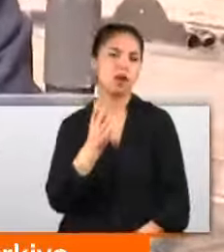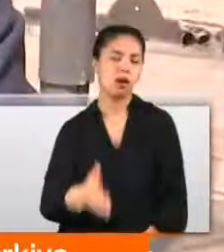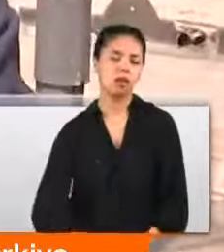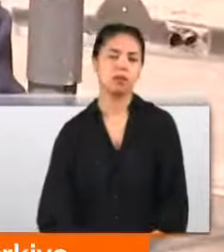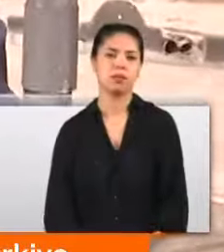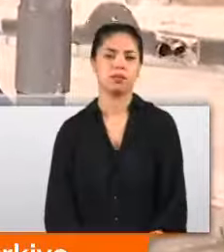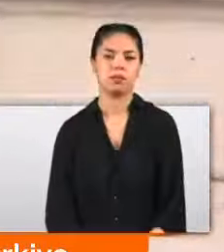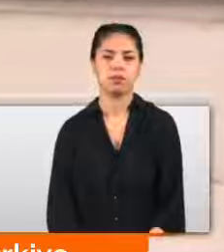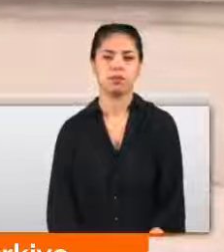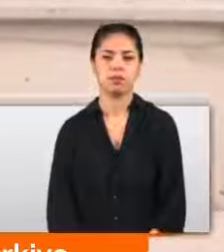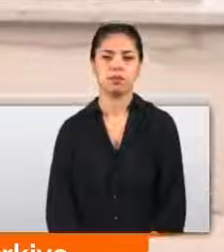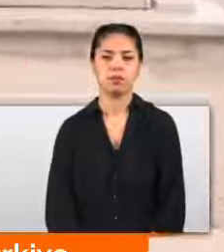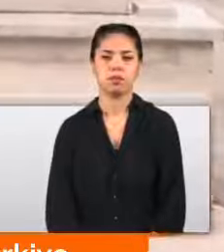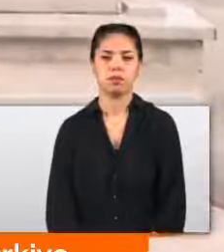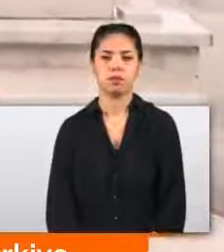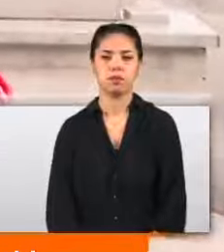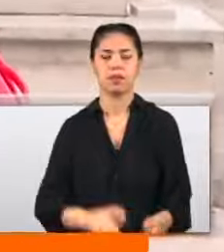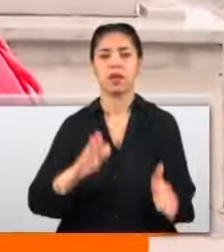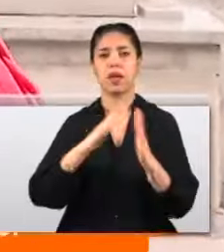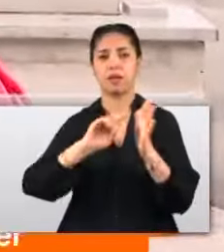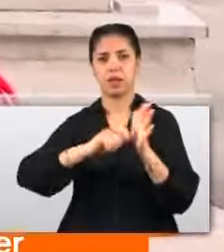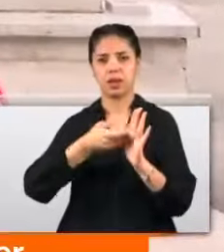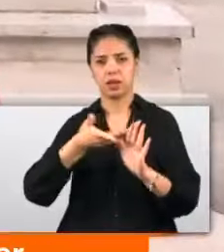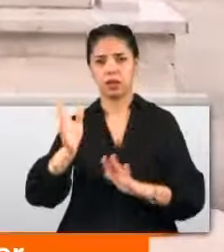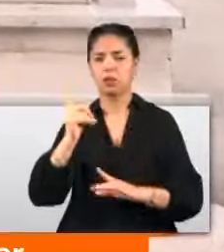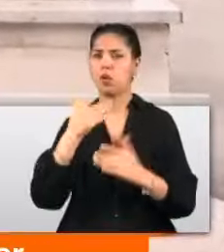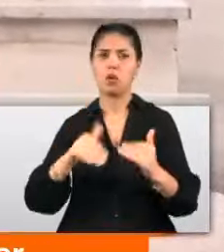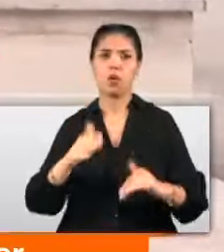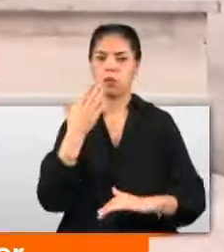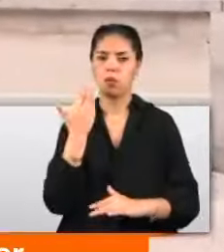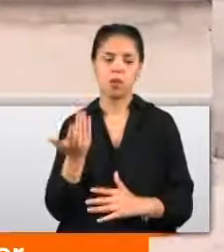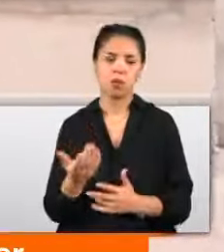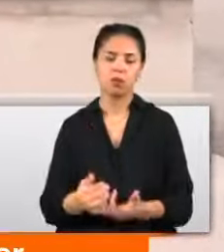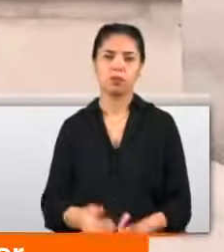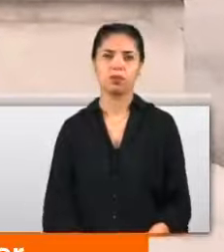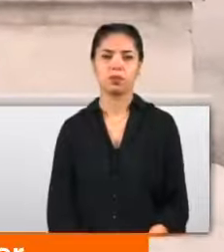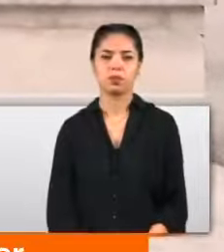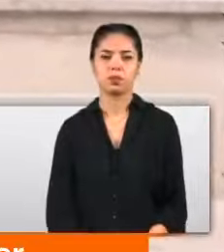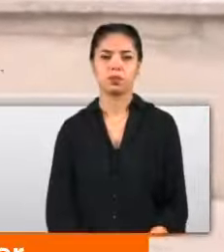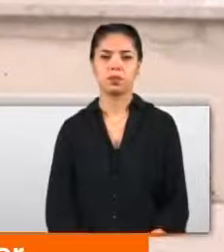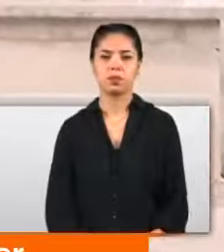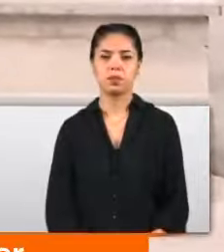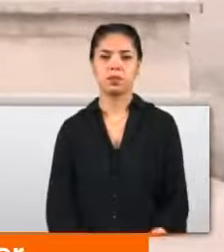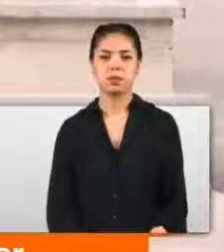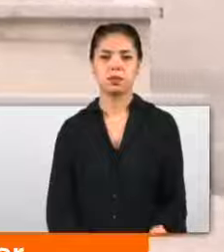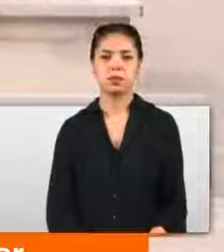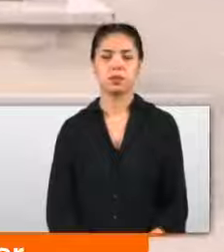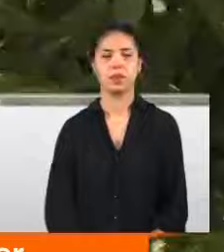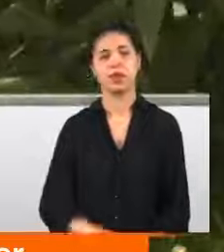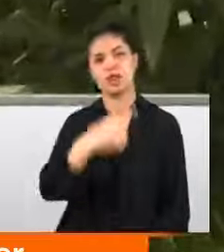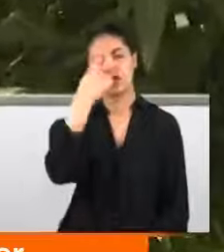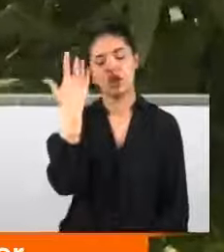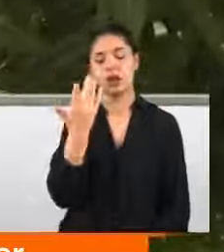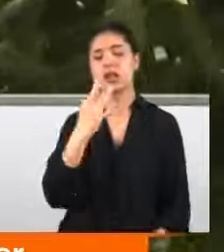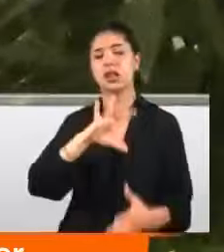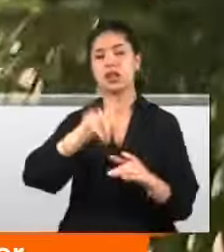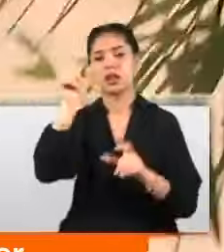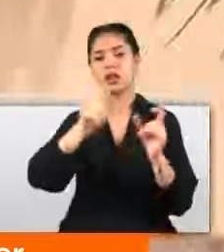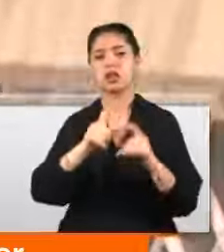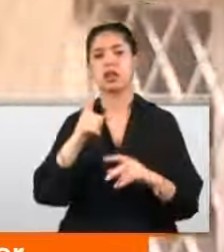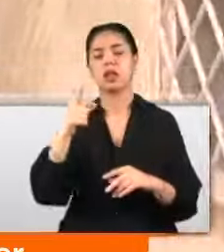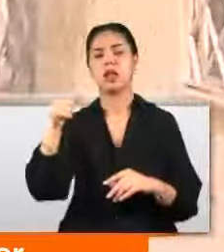dağını kabartı musunuz evi kitleyip gidiyoruz ama bir önlemimizi öyle aşırı bir önemim yok Artı şansa kalmış bir şey Hırsızlar En çok